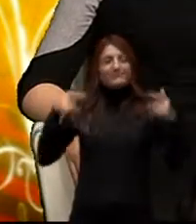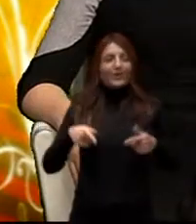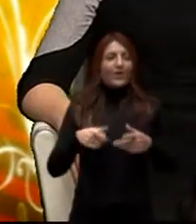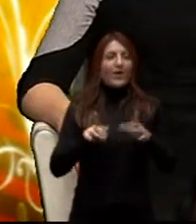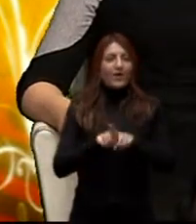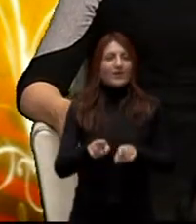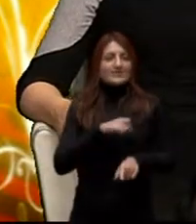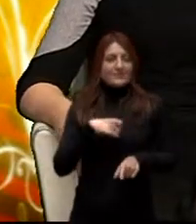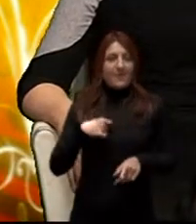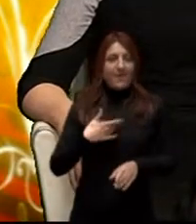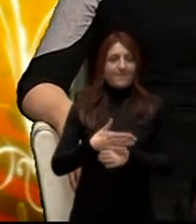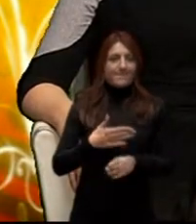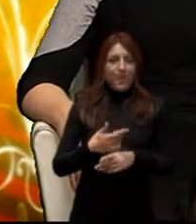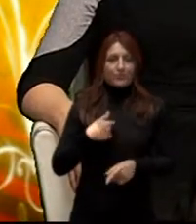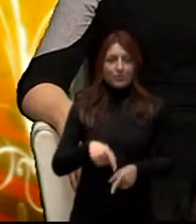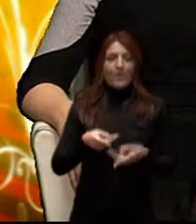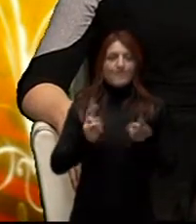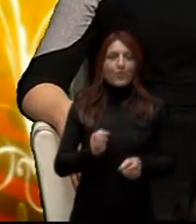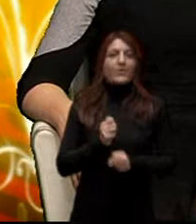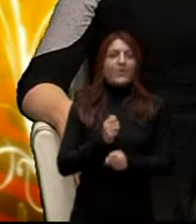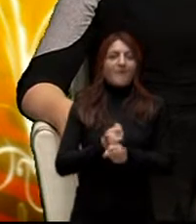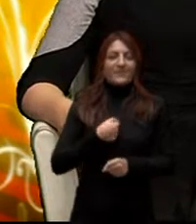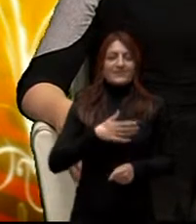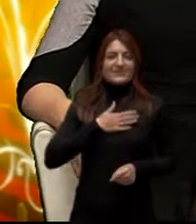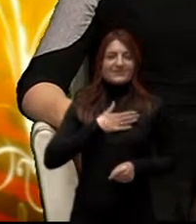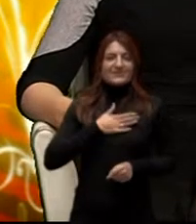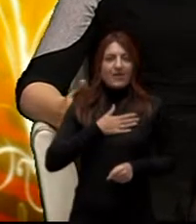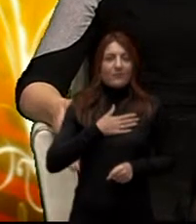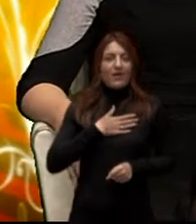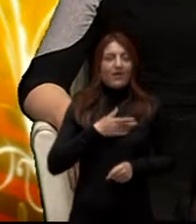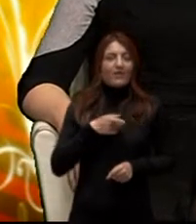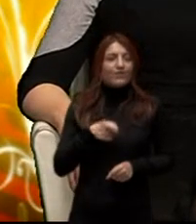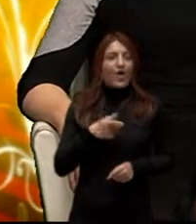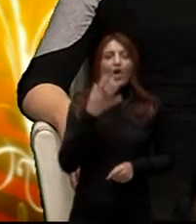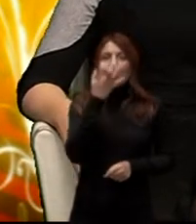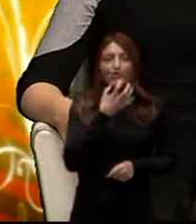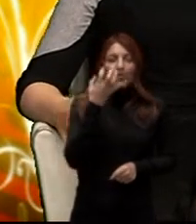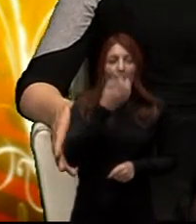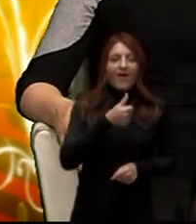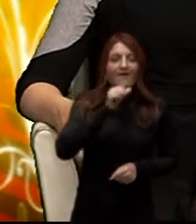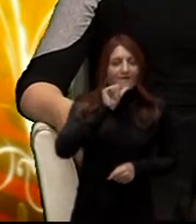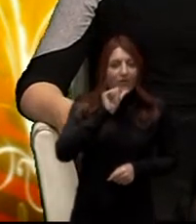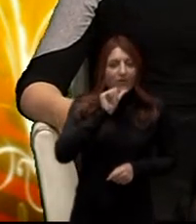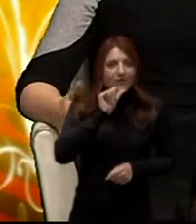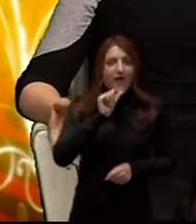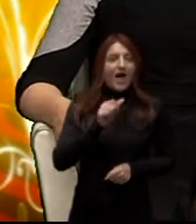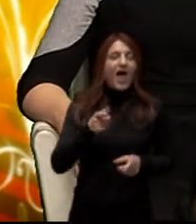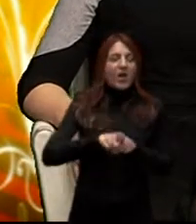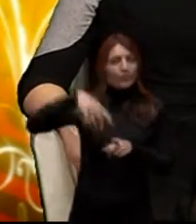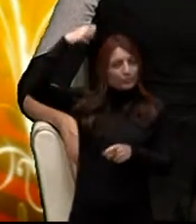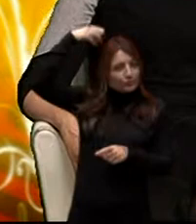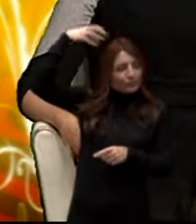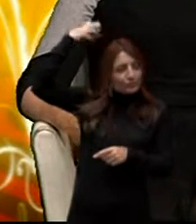samo pomoć ono što čovjek može napraviti za sebe, a to su poznati učinci tople vode, znači svi imamo nekakav tuš,